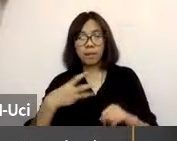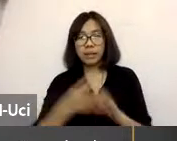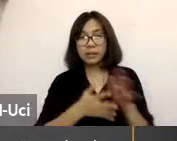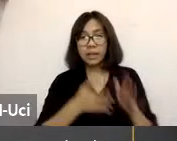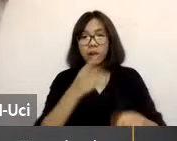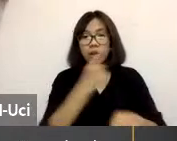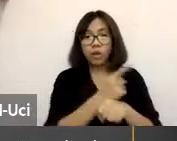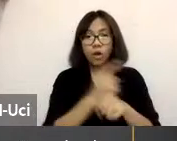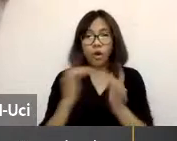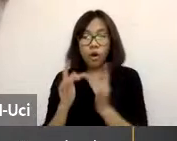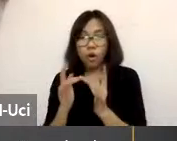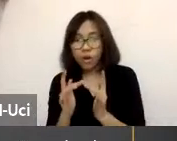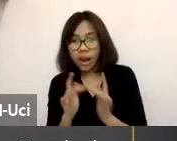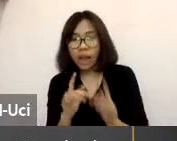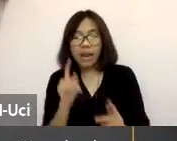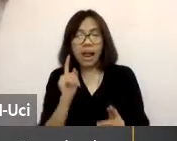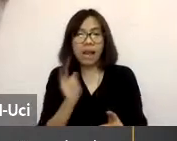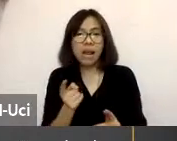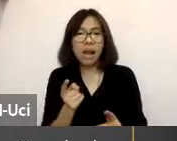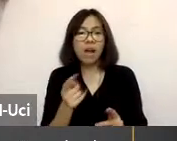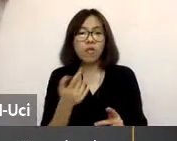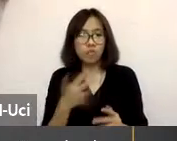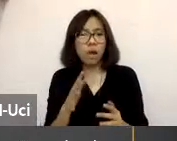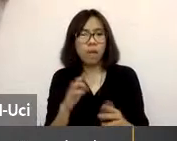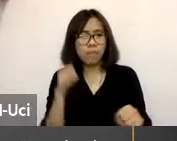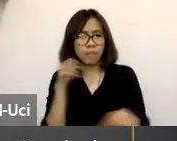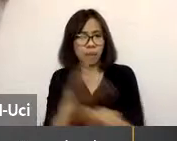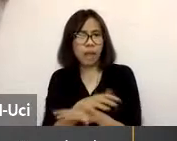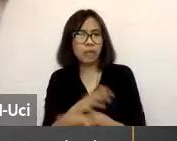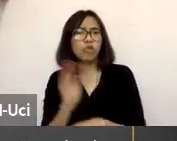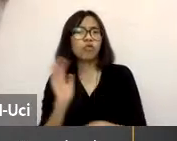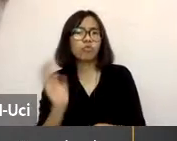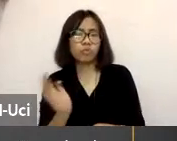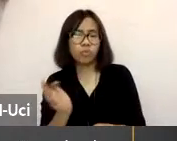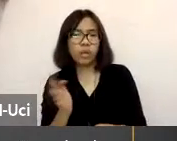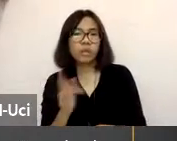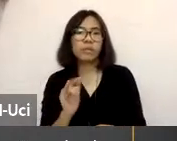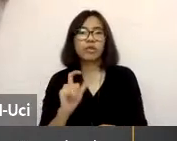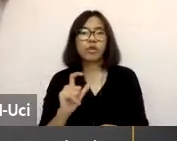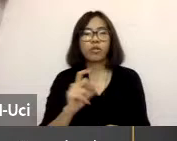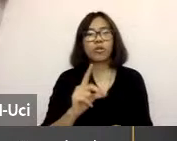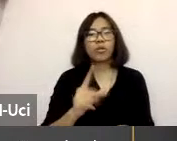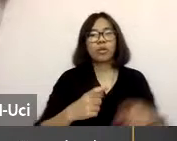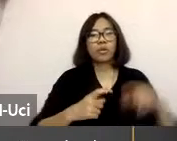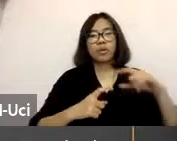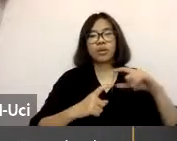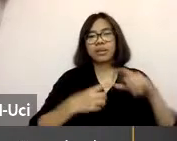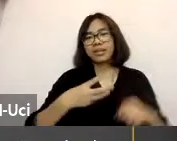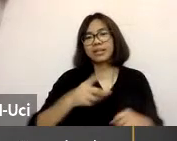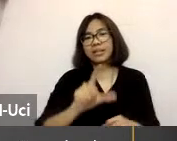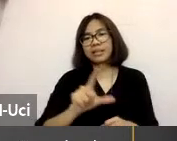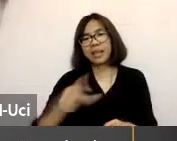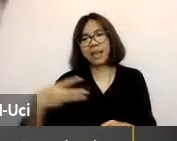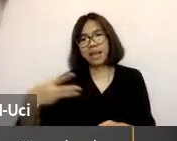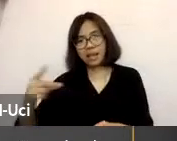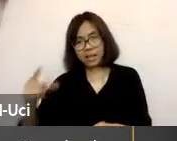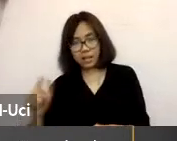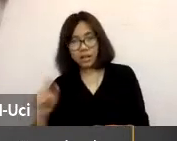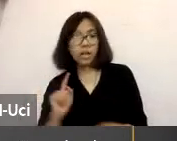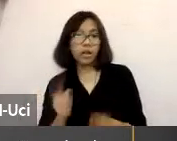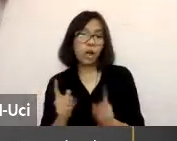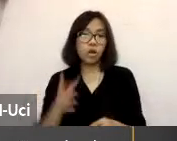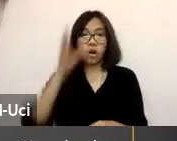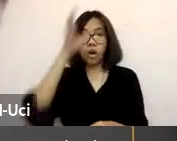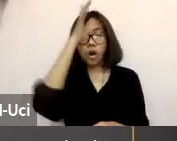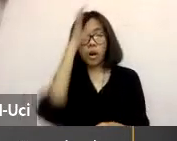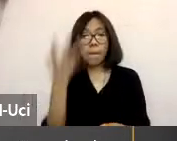supercell-hack-clash daya Apa itu nah hubungi kita meminta supaya kalau konsumen ingin melakukan